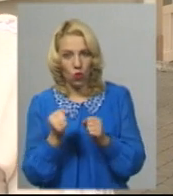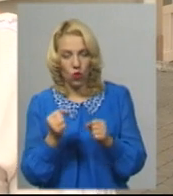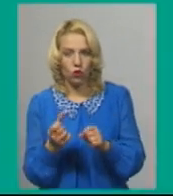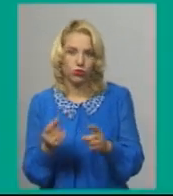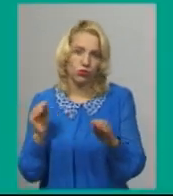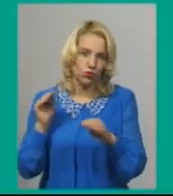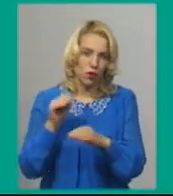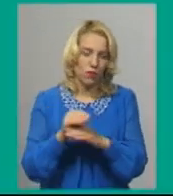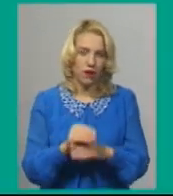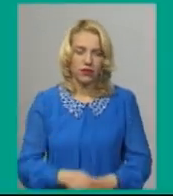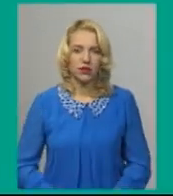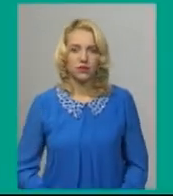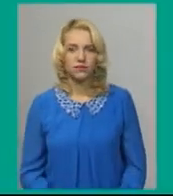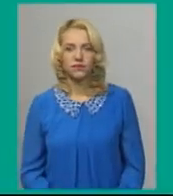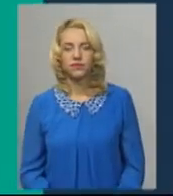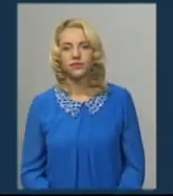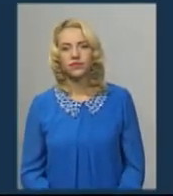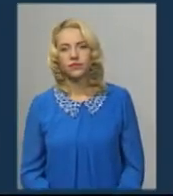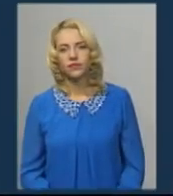додати.